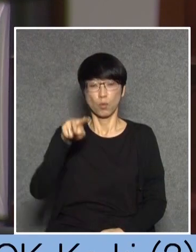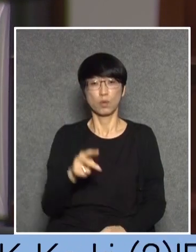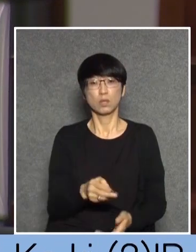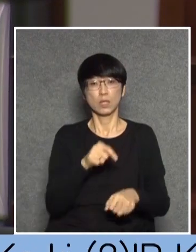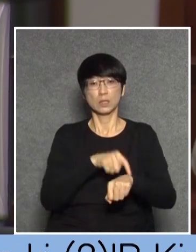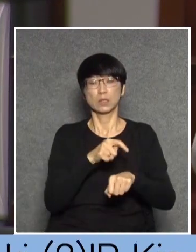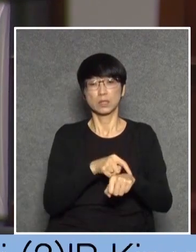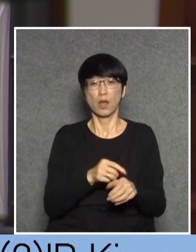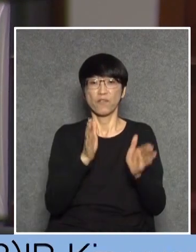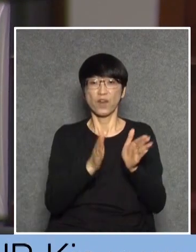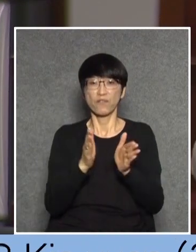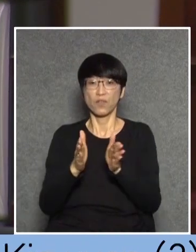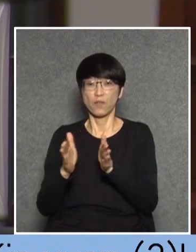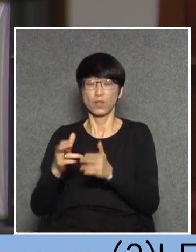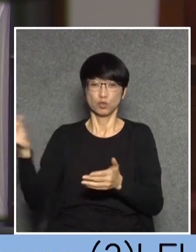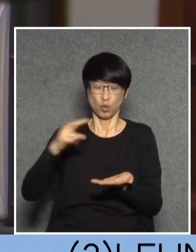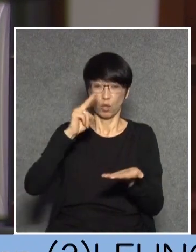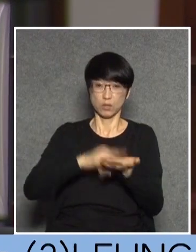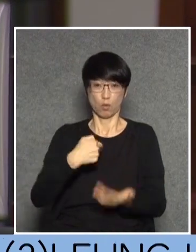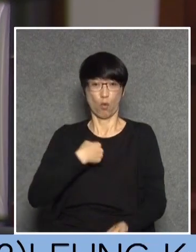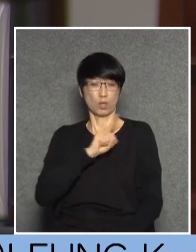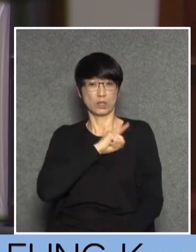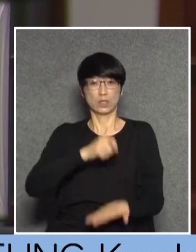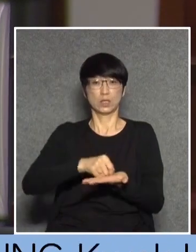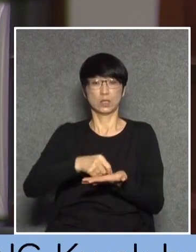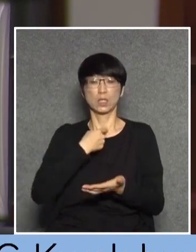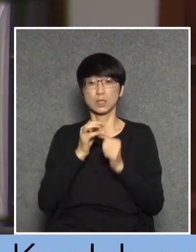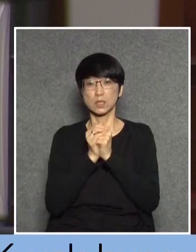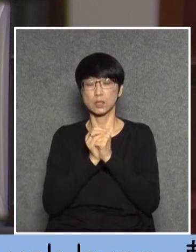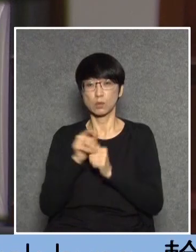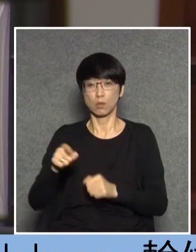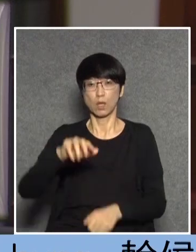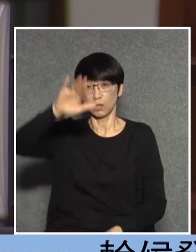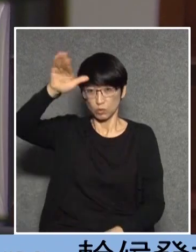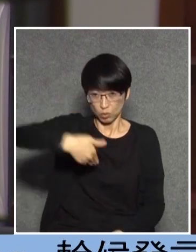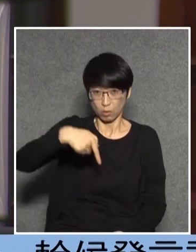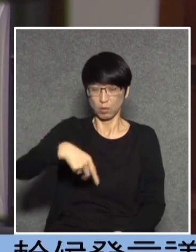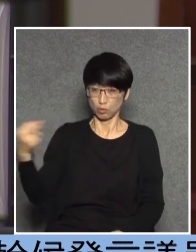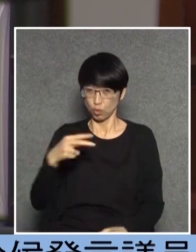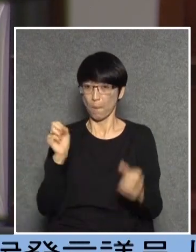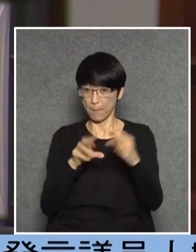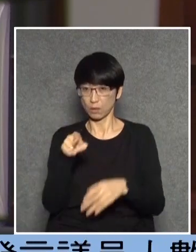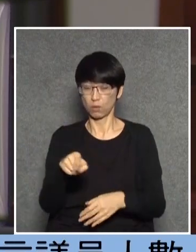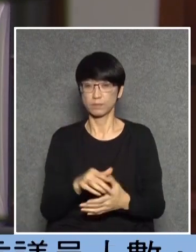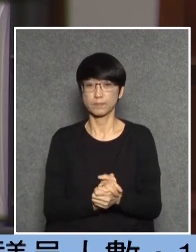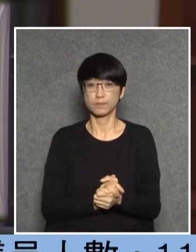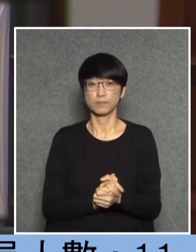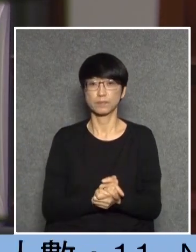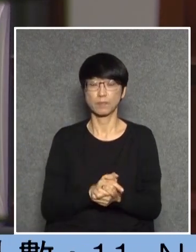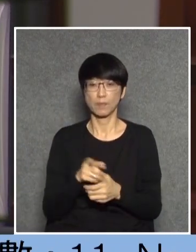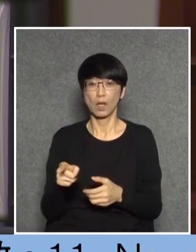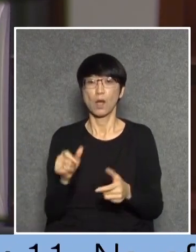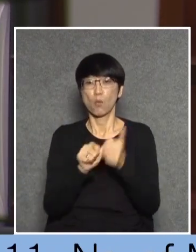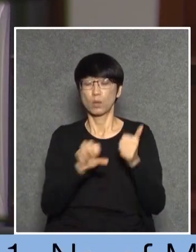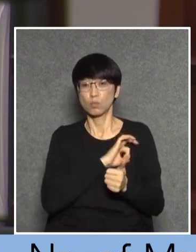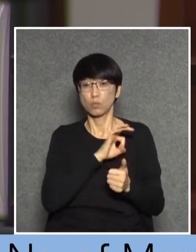大堆啲廢話。於是我又寫咗一封信，我寫嘅，我要求帳委會召佢嚟再問佢一次。咁啊，帳委會又喺度傾緊，我